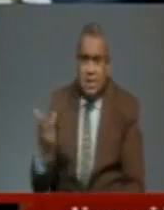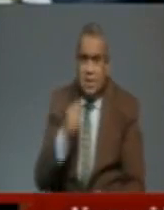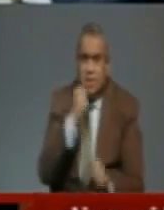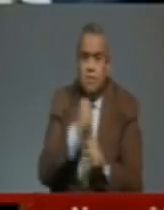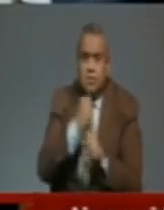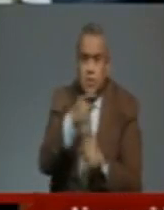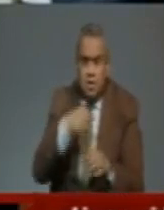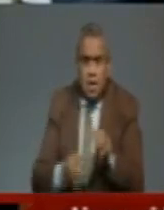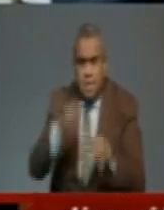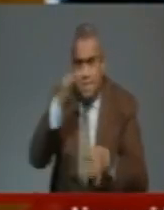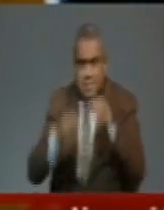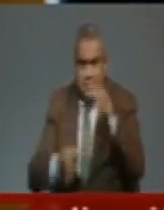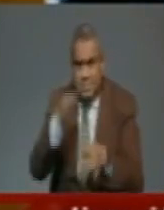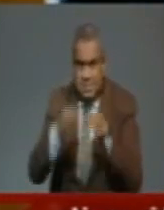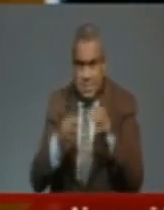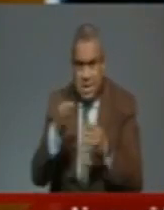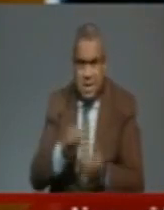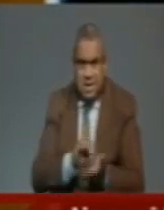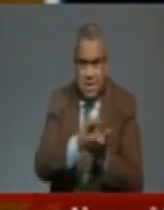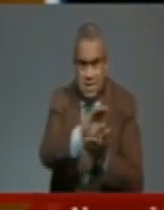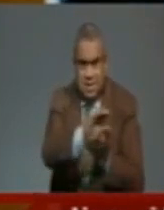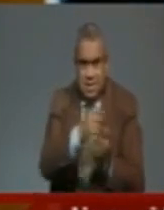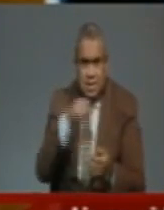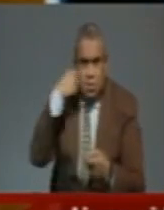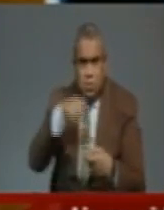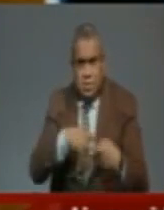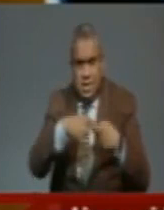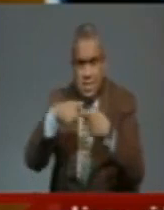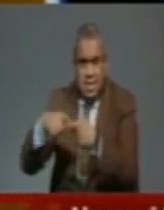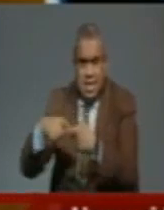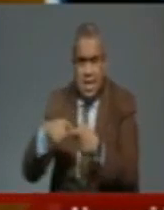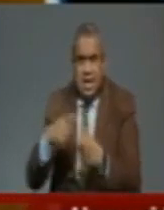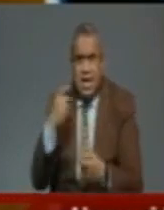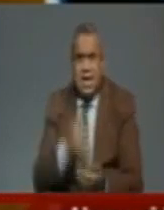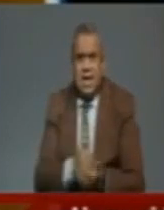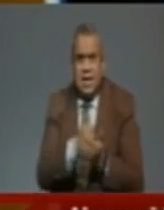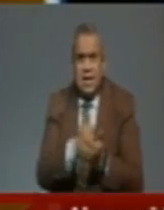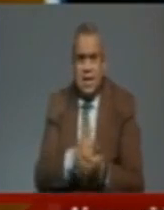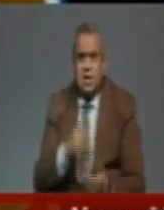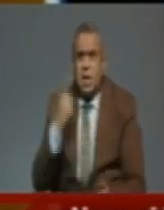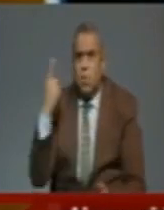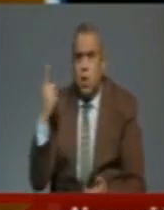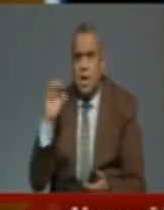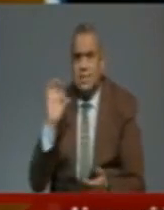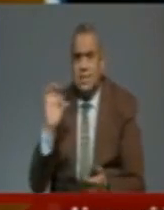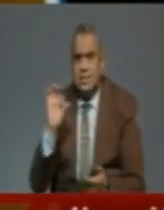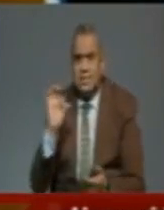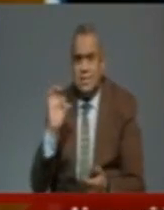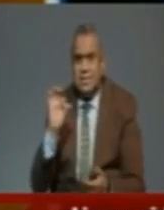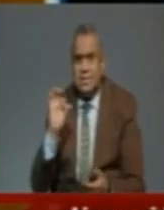خلال فتره وزاره النقل كام؟ 1.9 تريليون. لا قول رقم يتحفظ